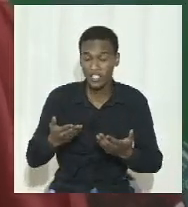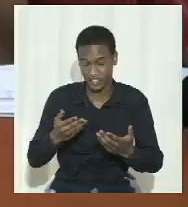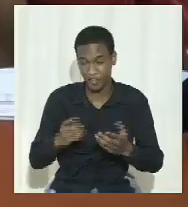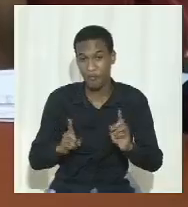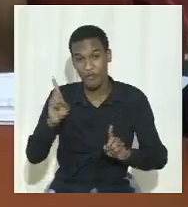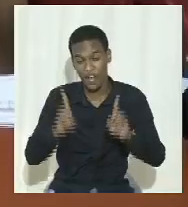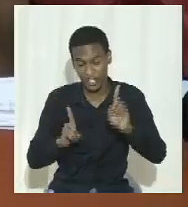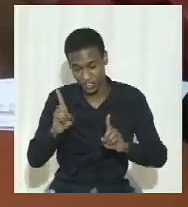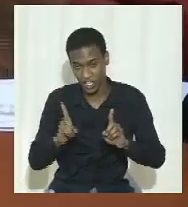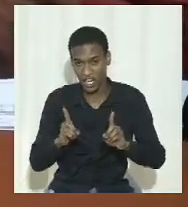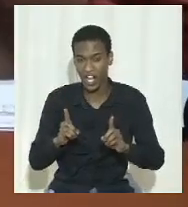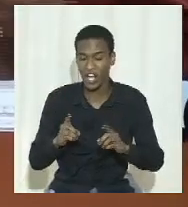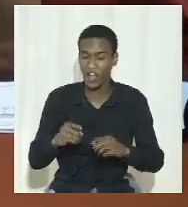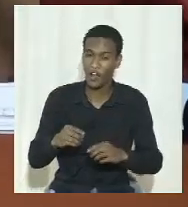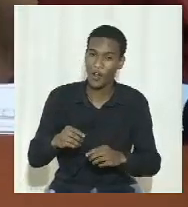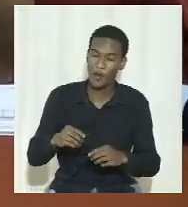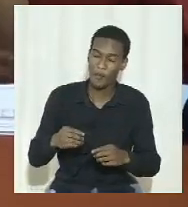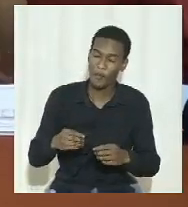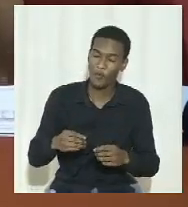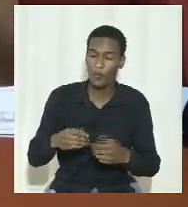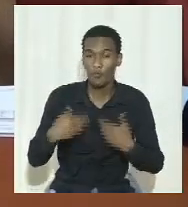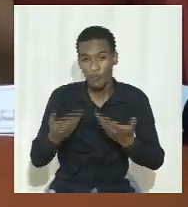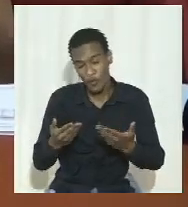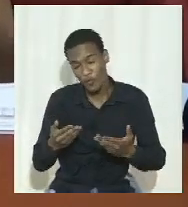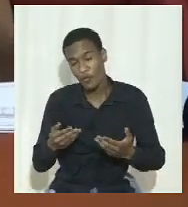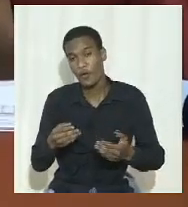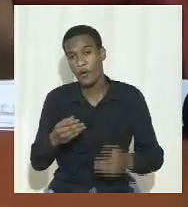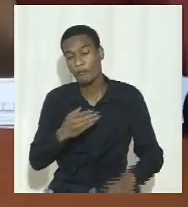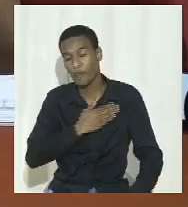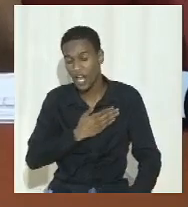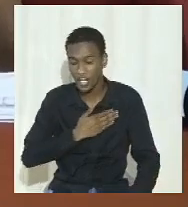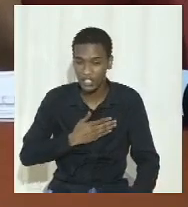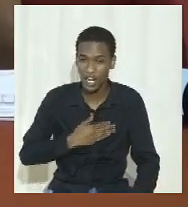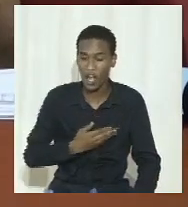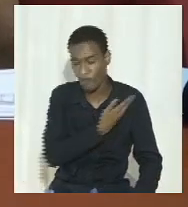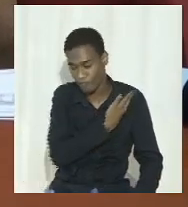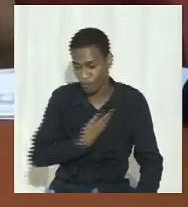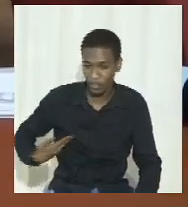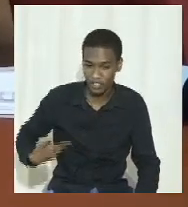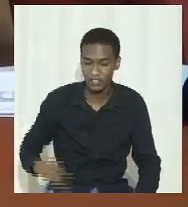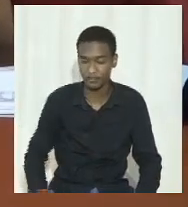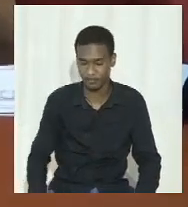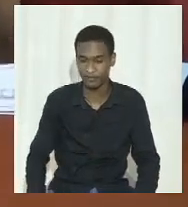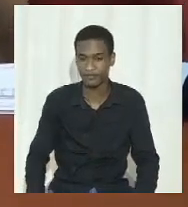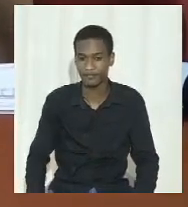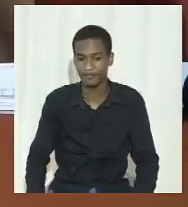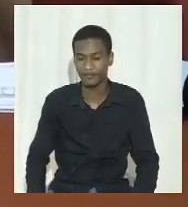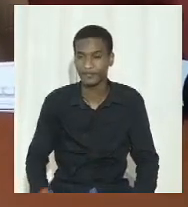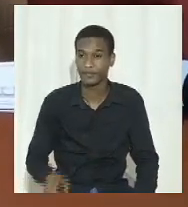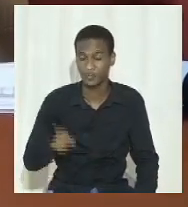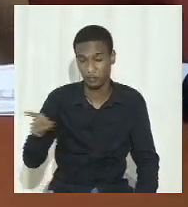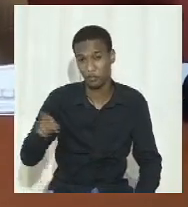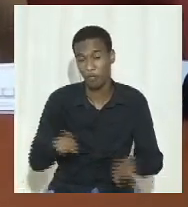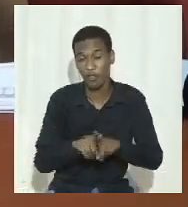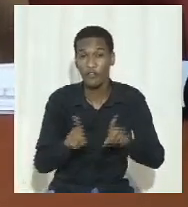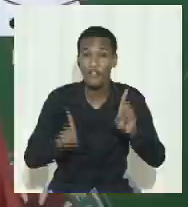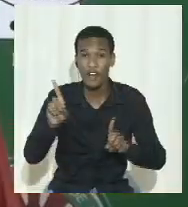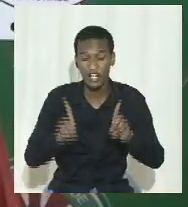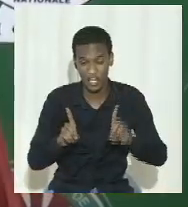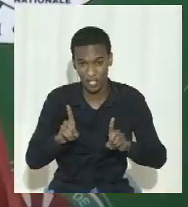officier ary commissaire de police. Fifaninanana idirana andraisana élève agent de police dia atao